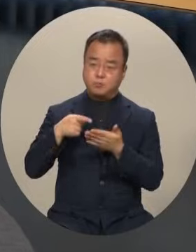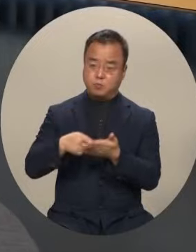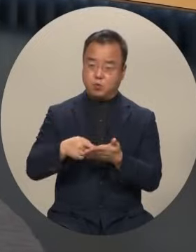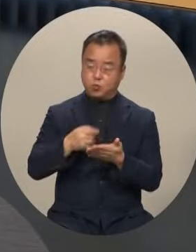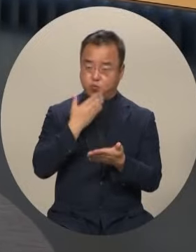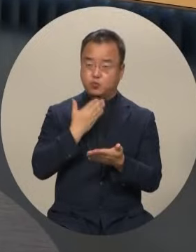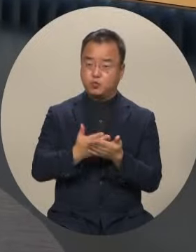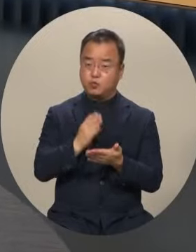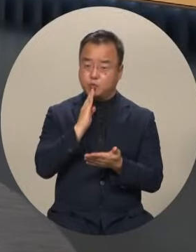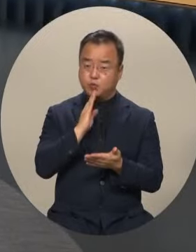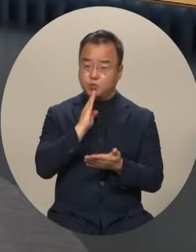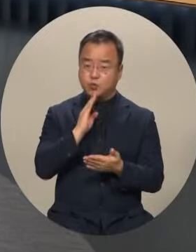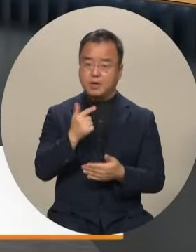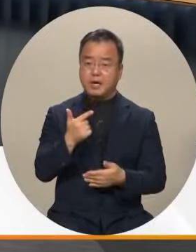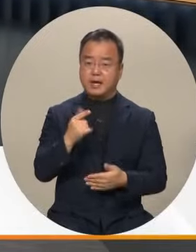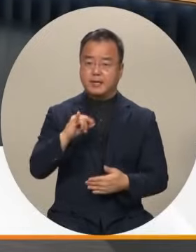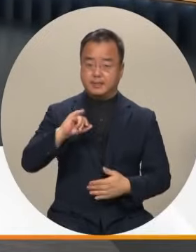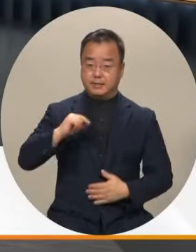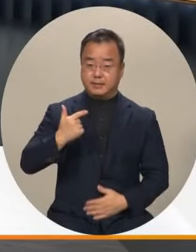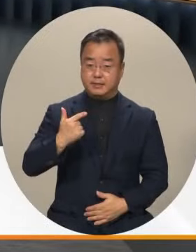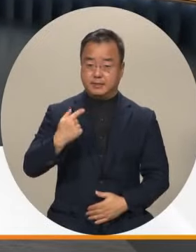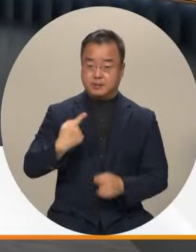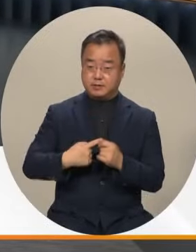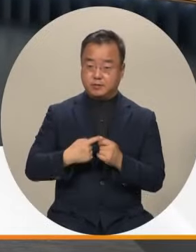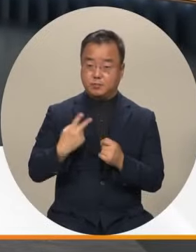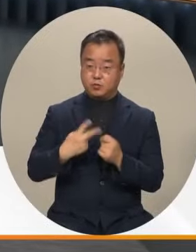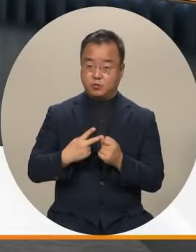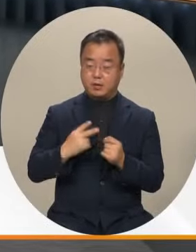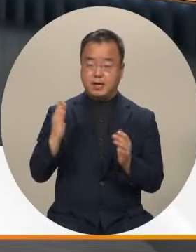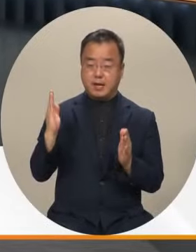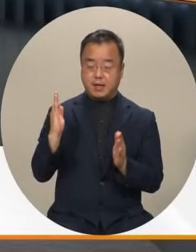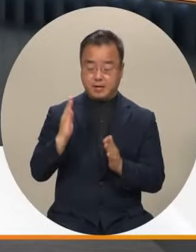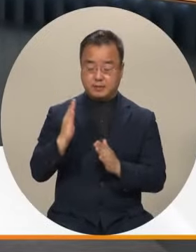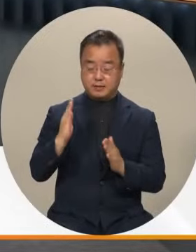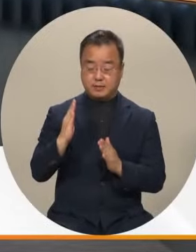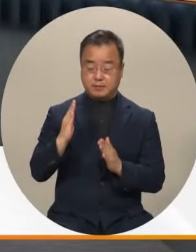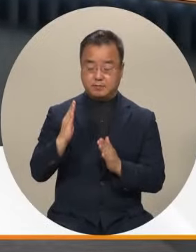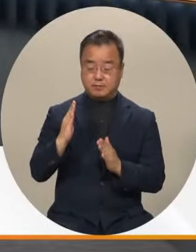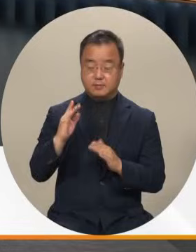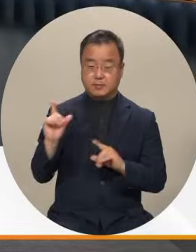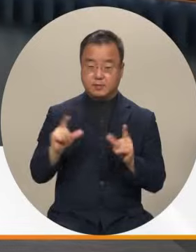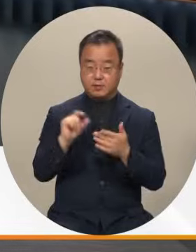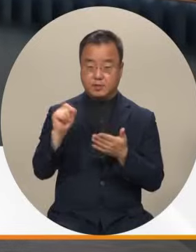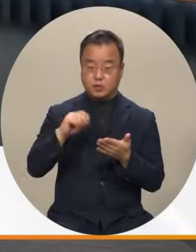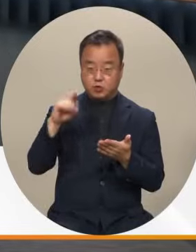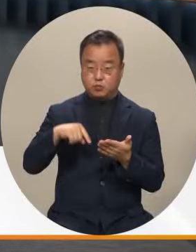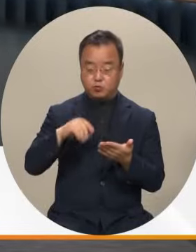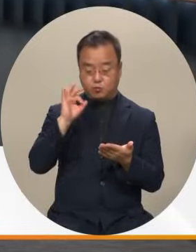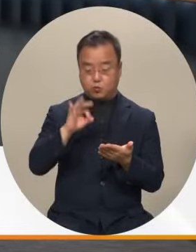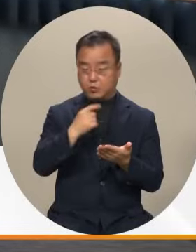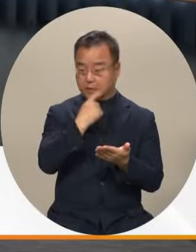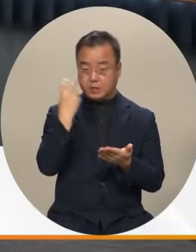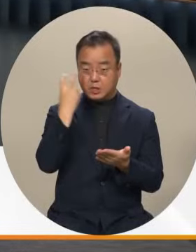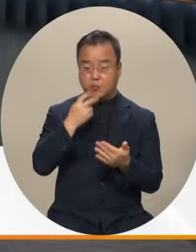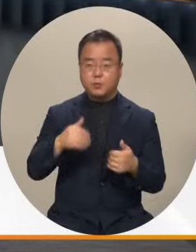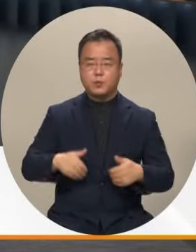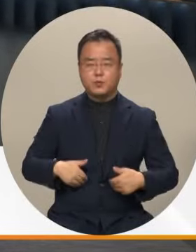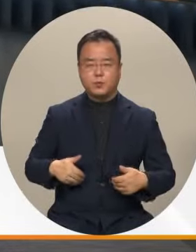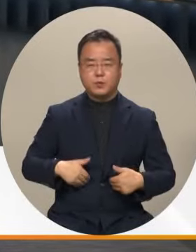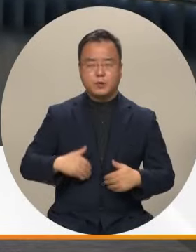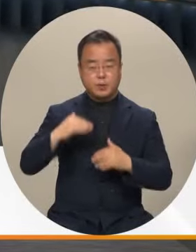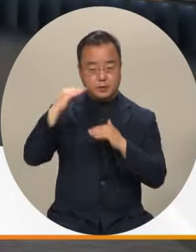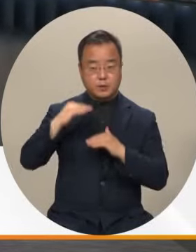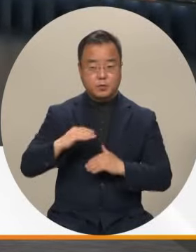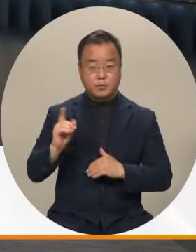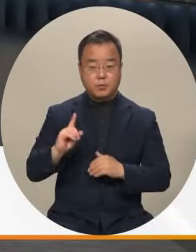내신성적 그리고 생활 기록부 보면서 자기 위치를 정확하게 진단을 해 봐야 될 것 같습니다 어떤 점 위주로 점검을 해